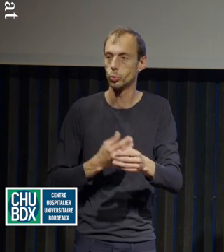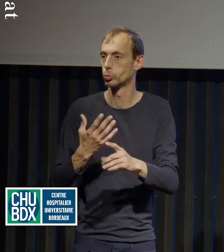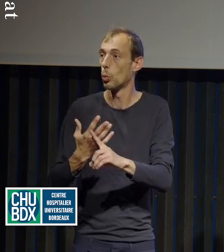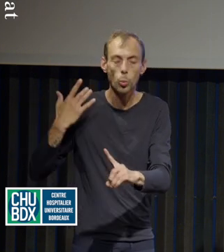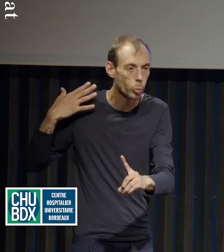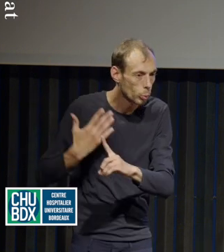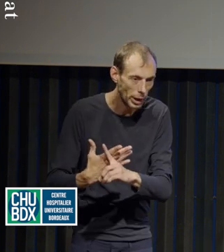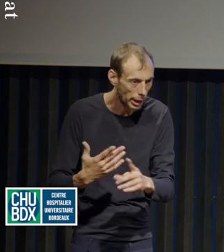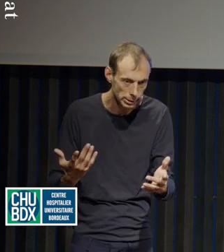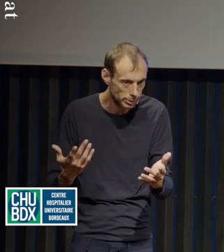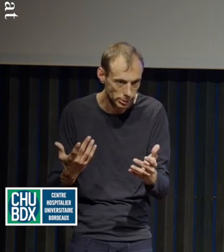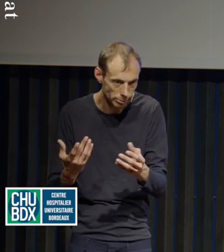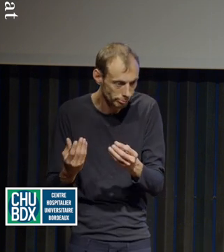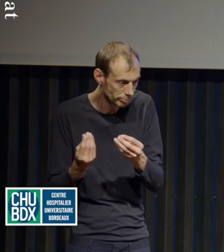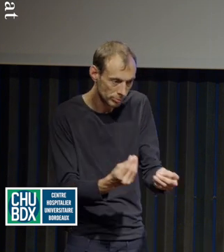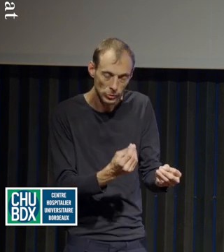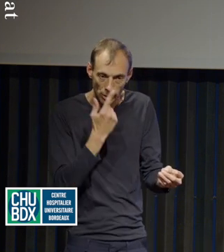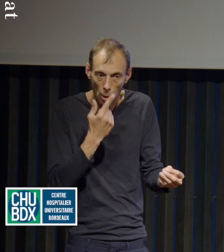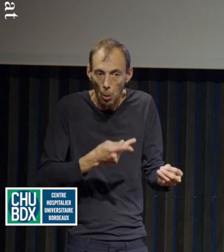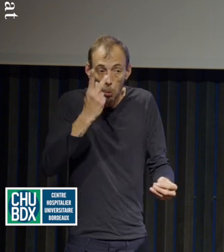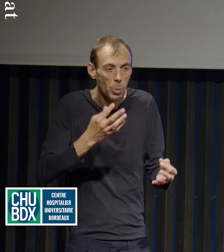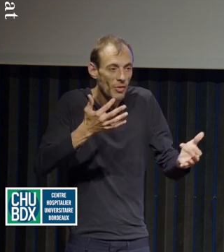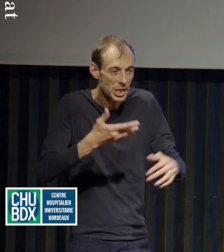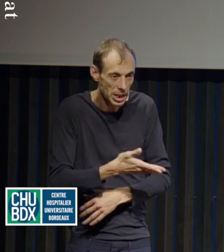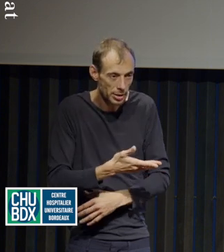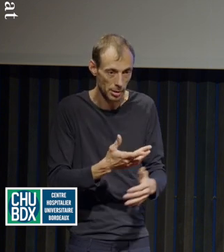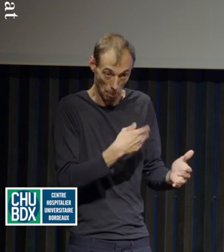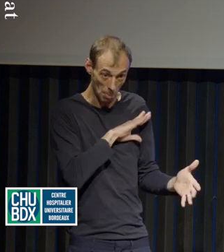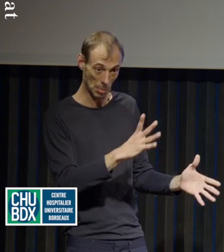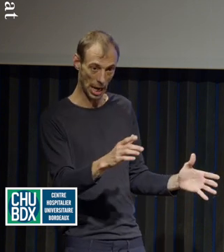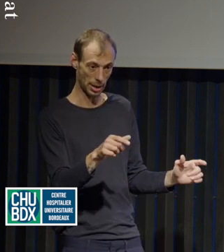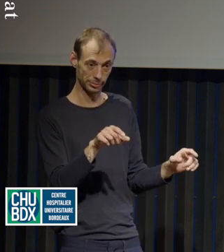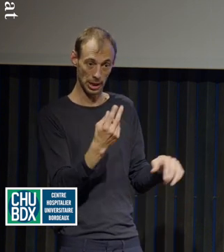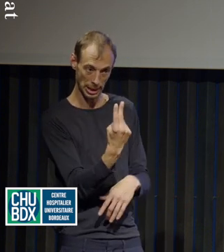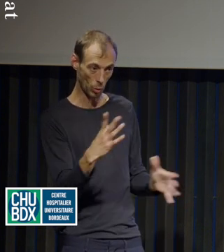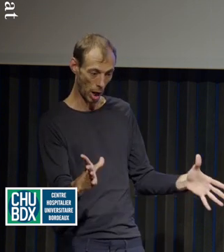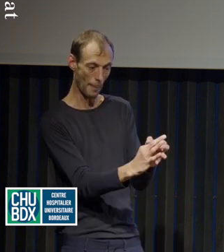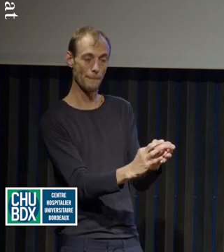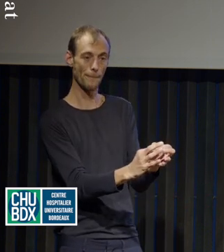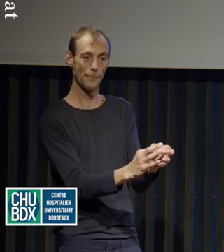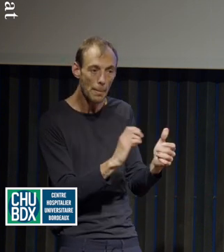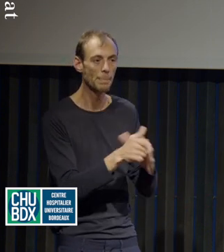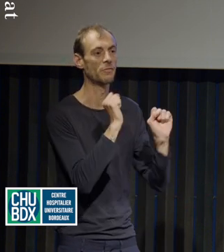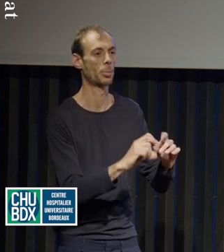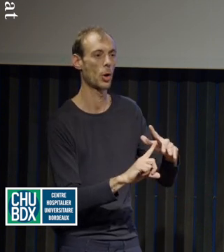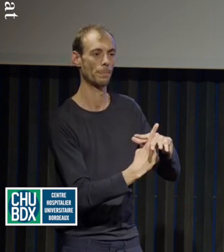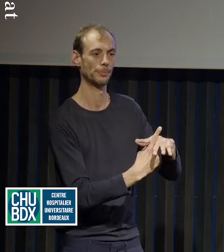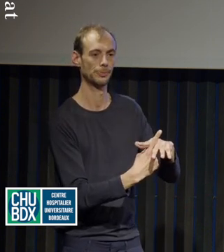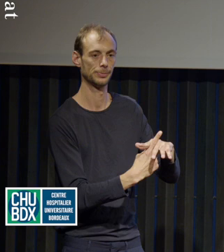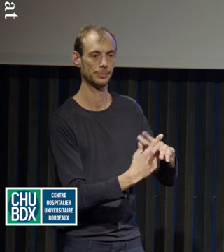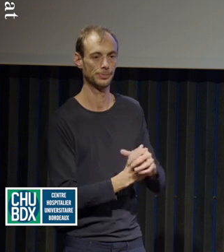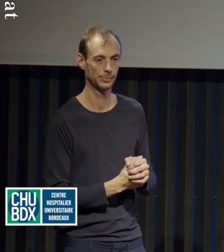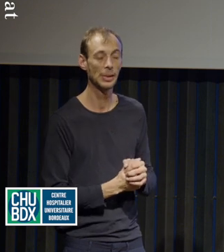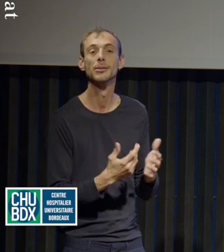des facteurs de vulnérabilité sociale. Alors, pour illustrer ces éléments, je vous propose de prendre l'exemple